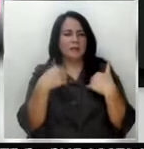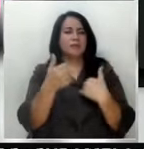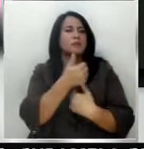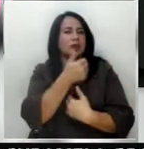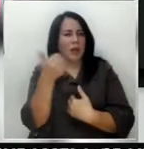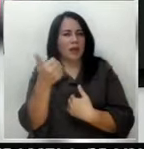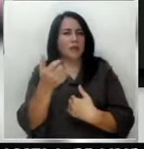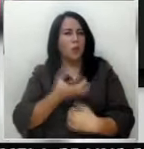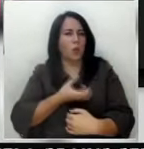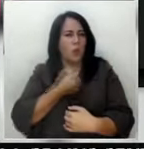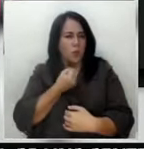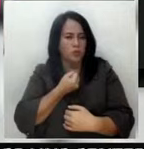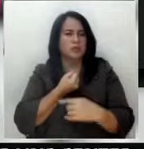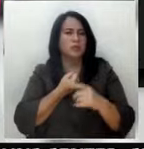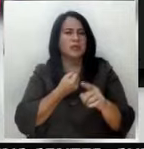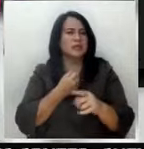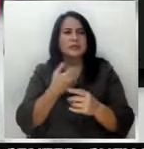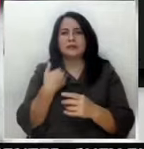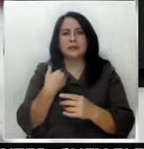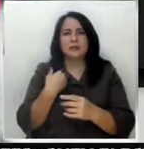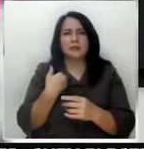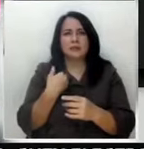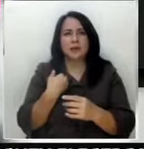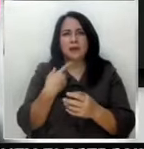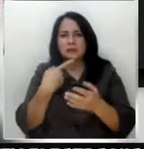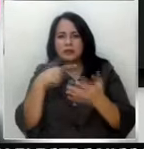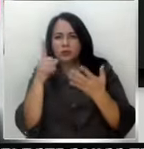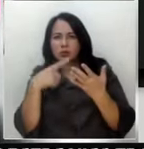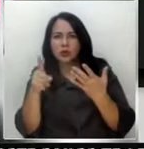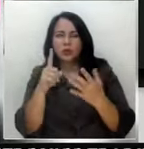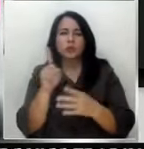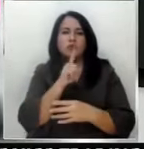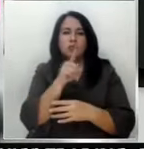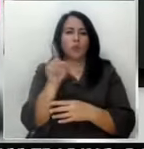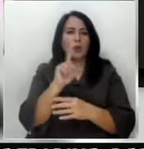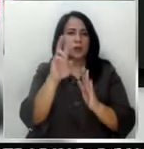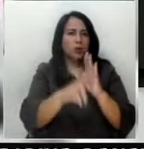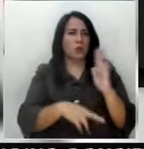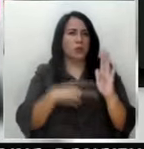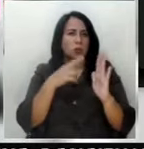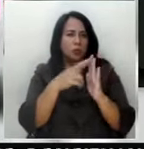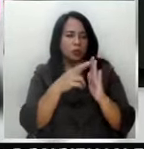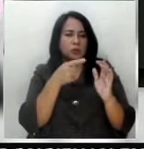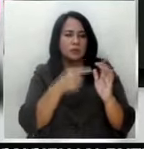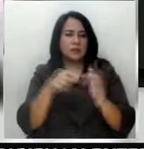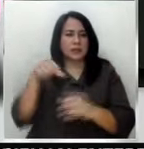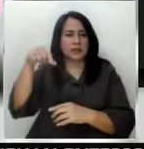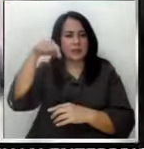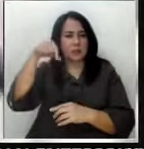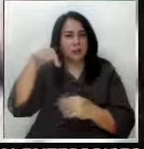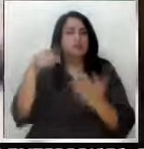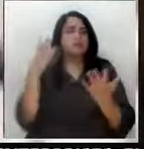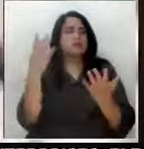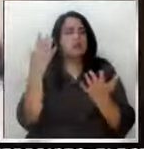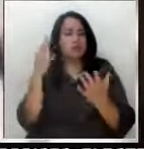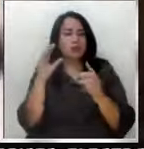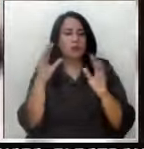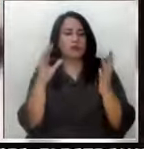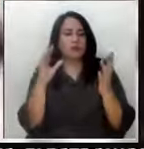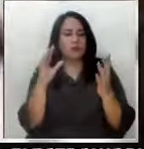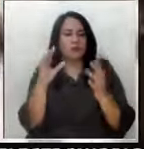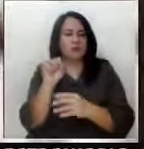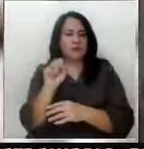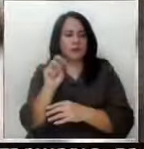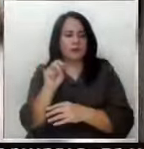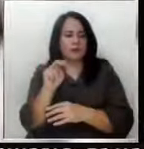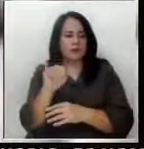nagmamay-ari, etc. Hindi pa natin nauungkat kung ano talaga ang role, no, ni Kibuloy dyan sa SMNI. Binanggit pa nila ang